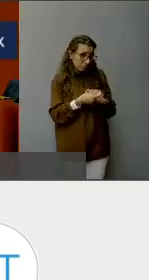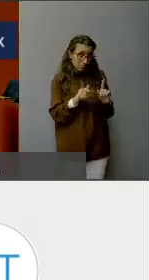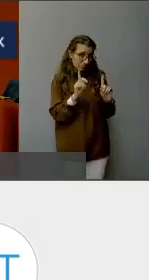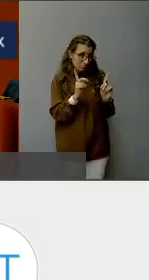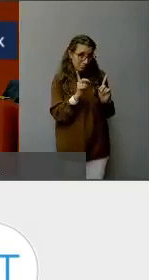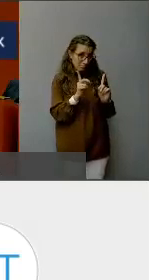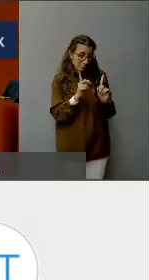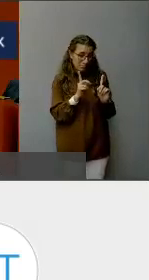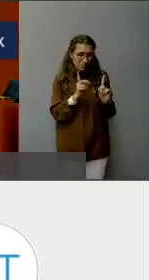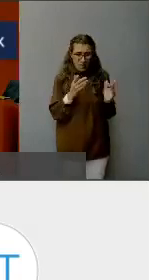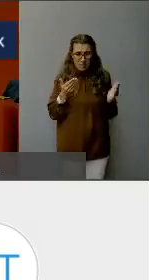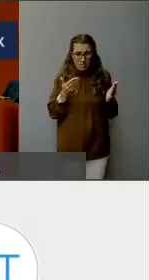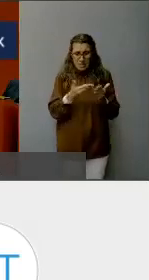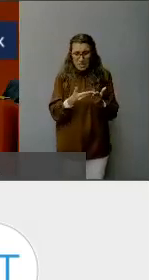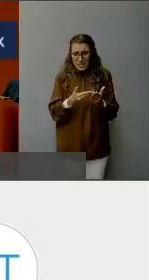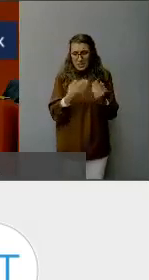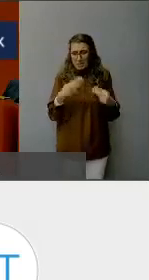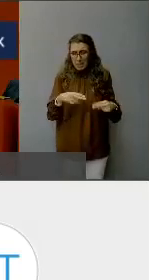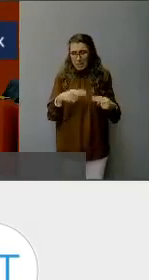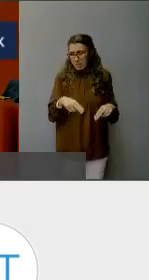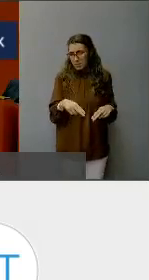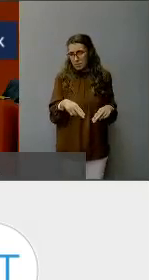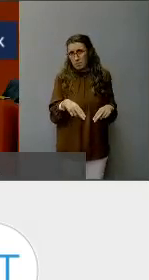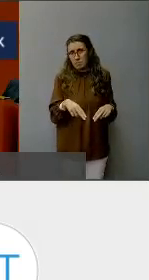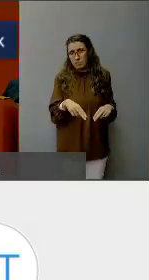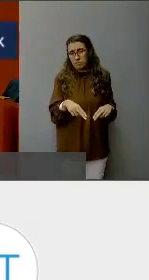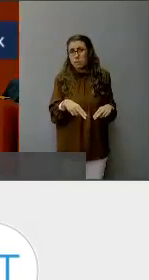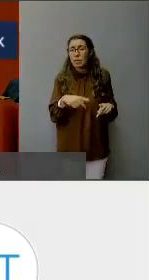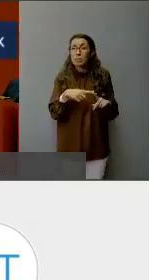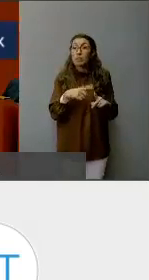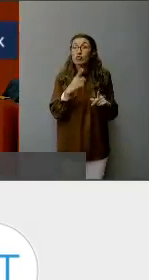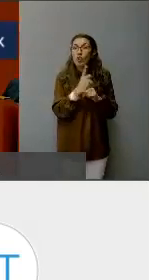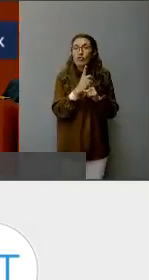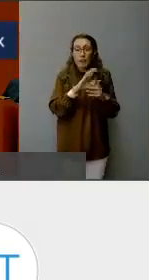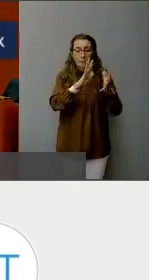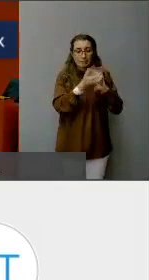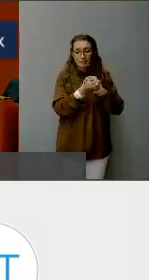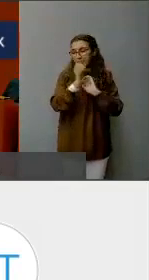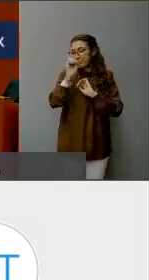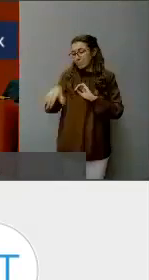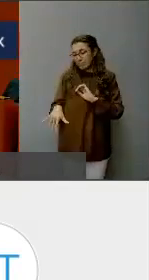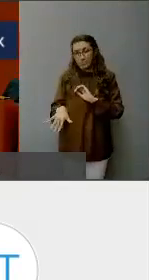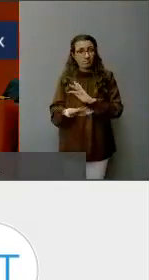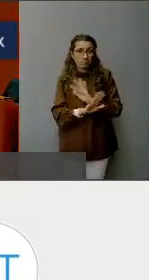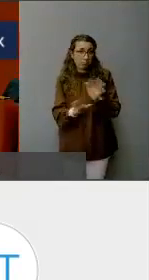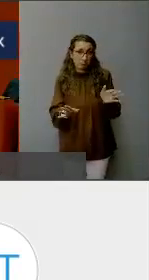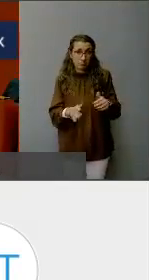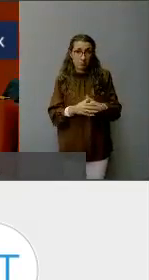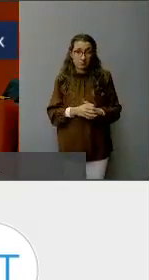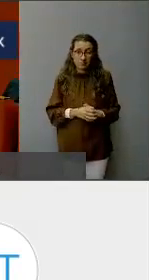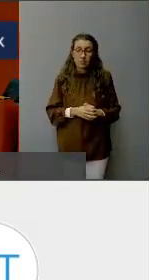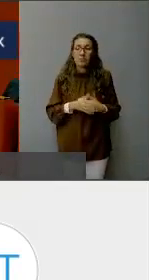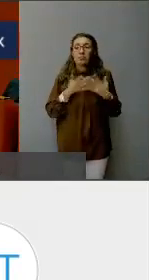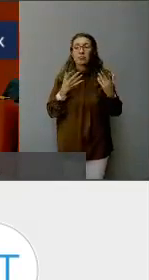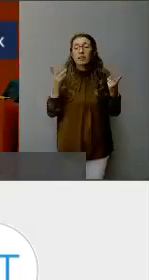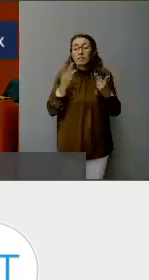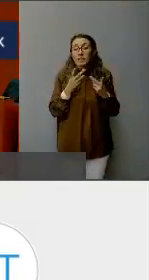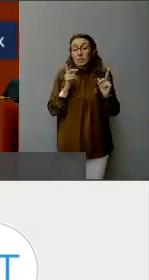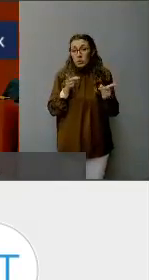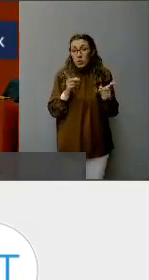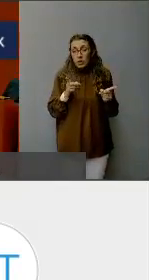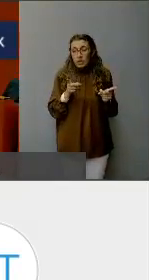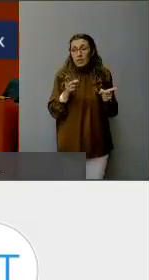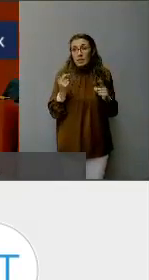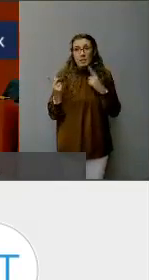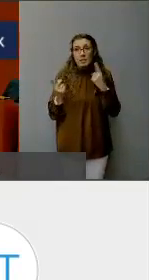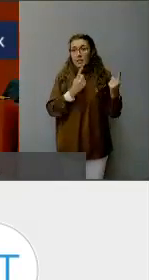impresentabili come questa sarebbero da cestinare punto la verità che in questa circostanza